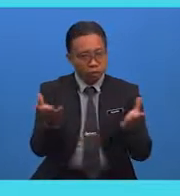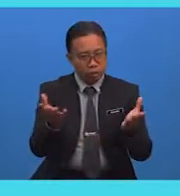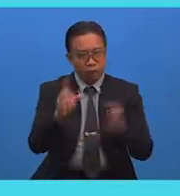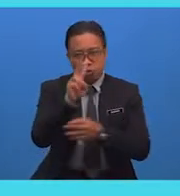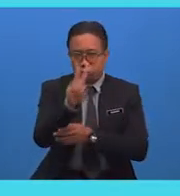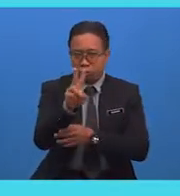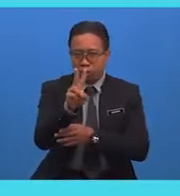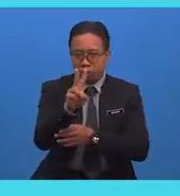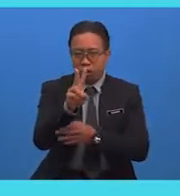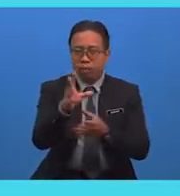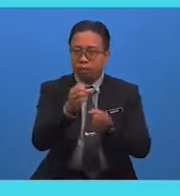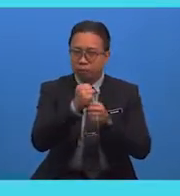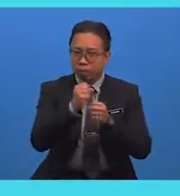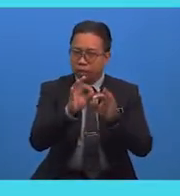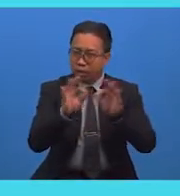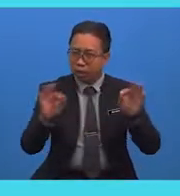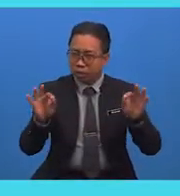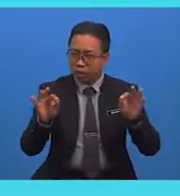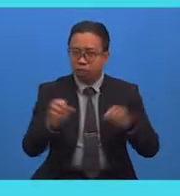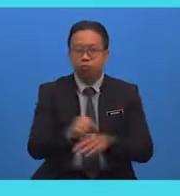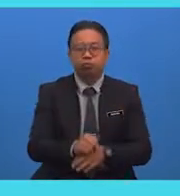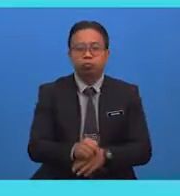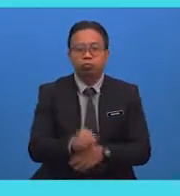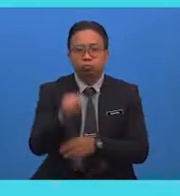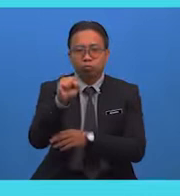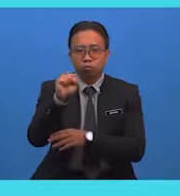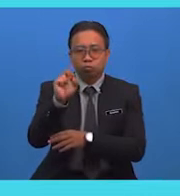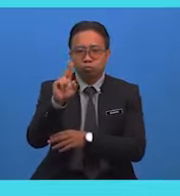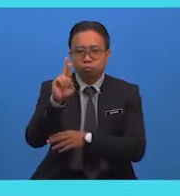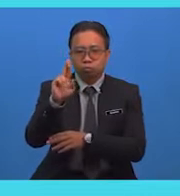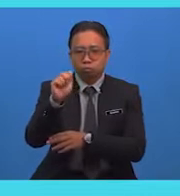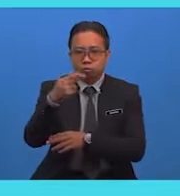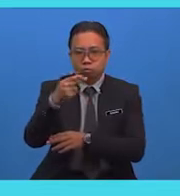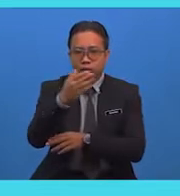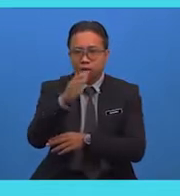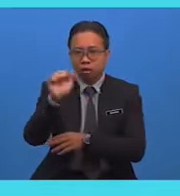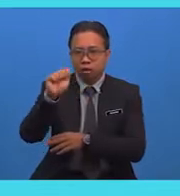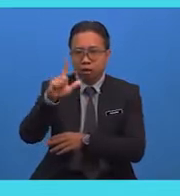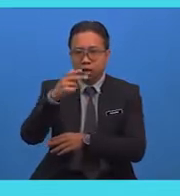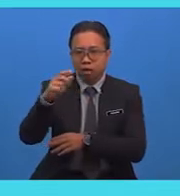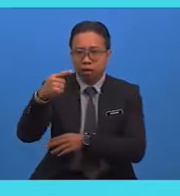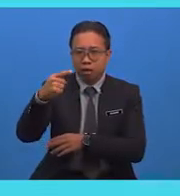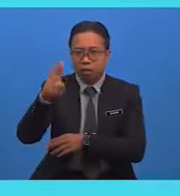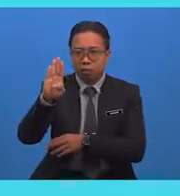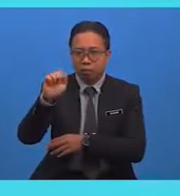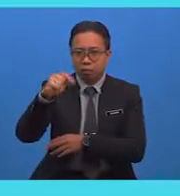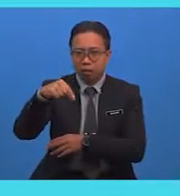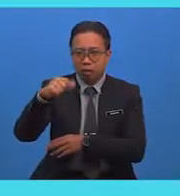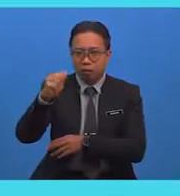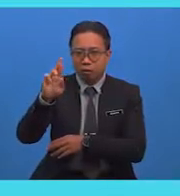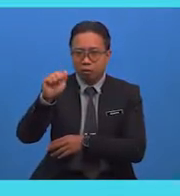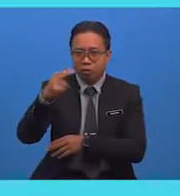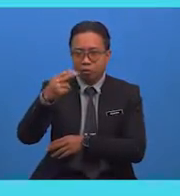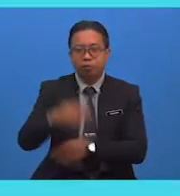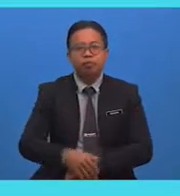ayat 168 Surah Al-Baqarah. Dan yang kelima, iaitu yang terakhir,